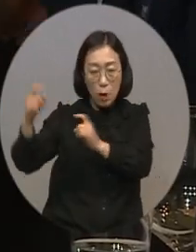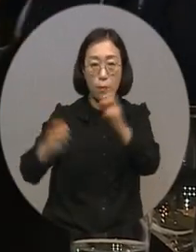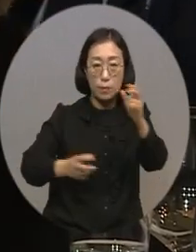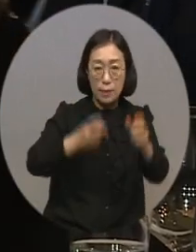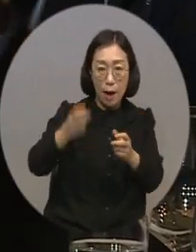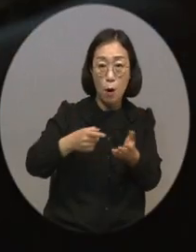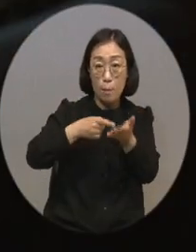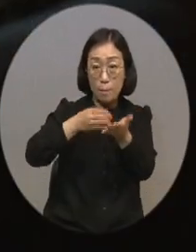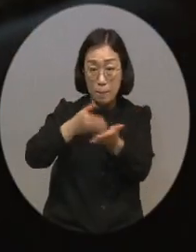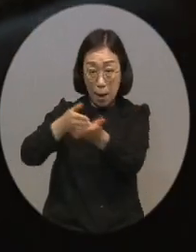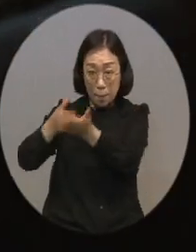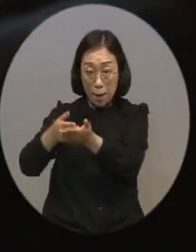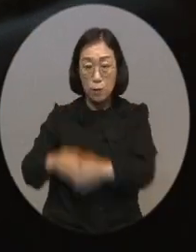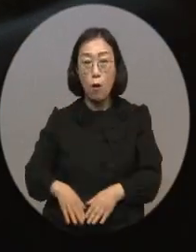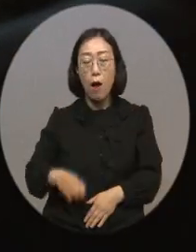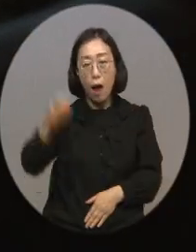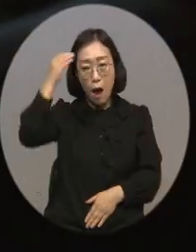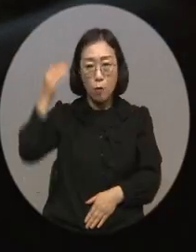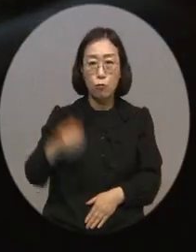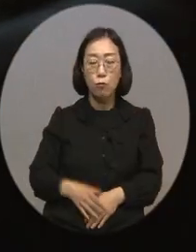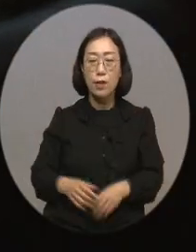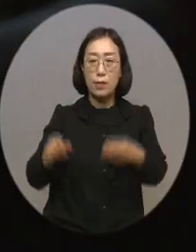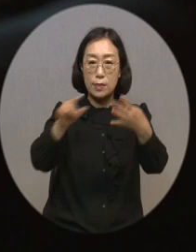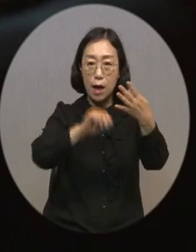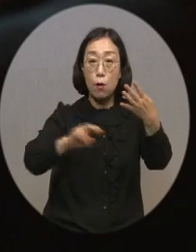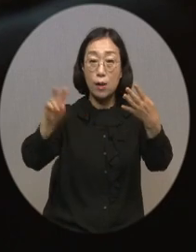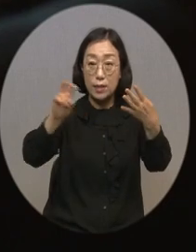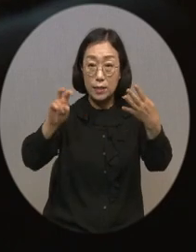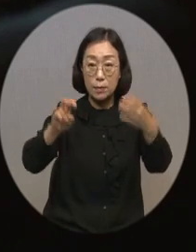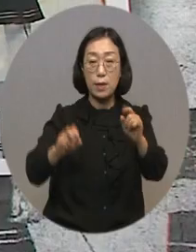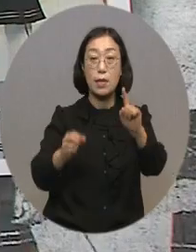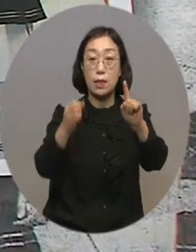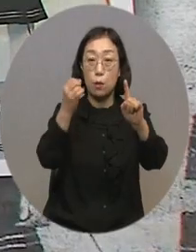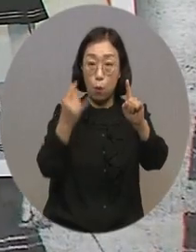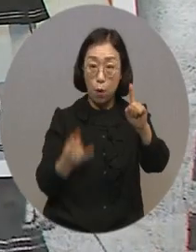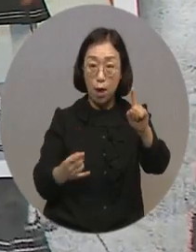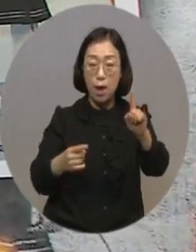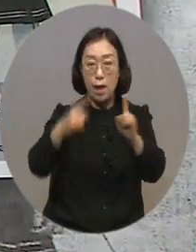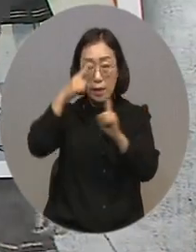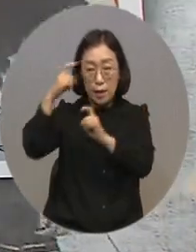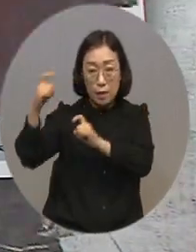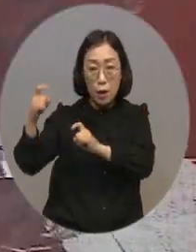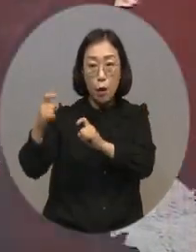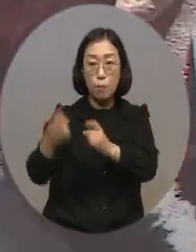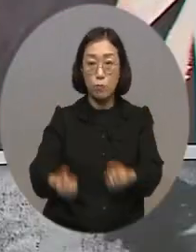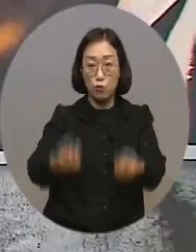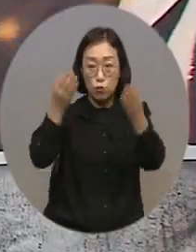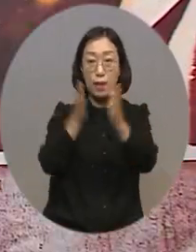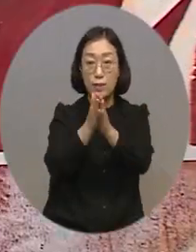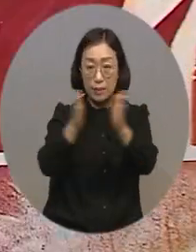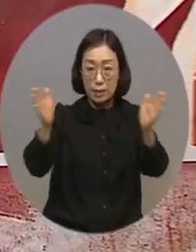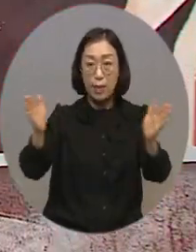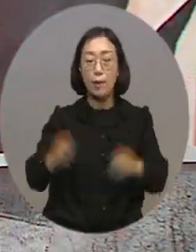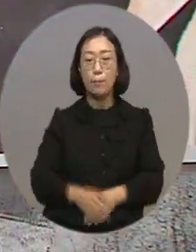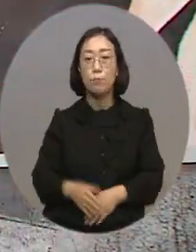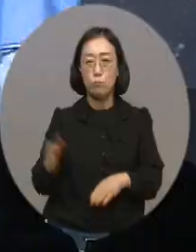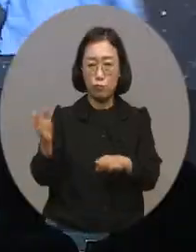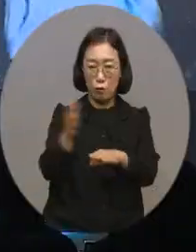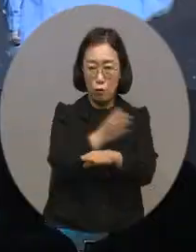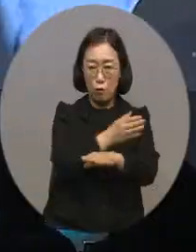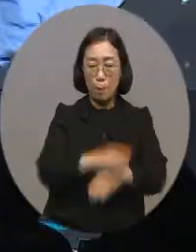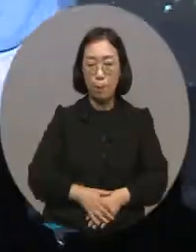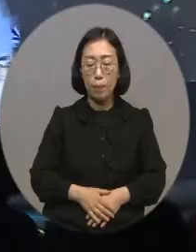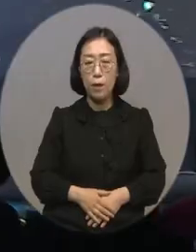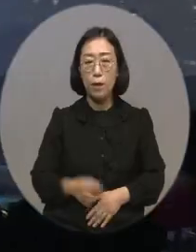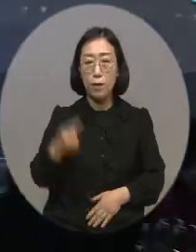권장함에 따라 우리나라도 같은 해 4월 20일 제1회 장애인의 날 기념 행사를 개최하며 시작됐습니다.